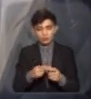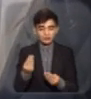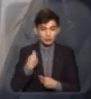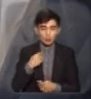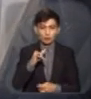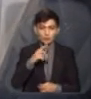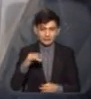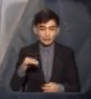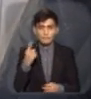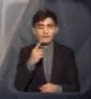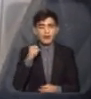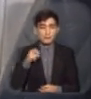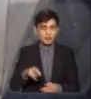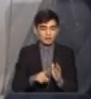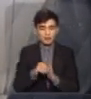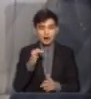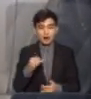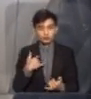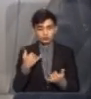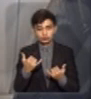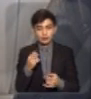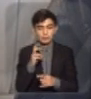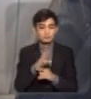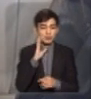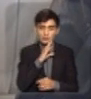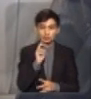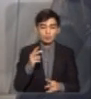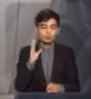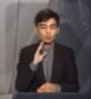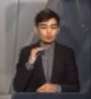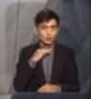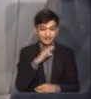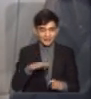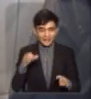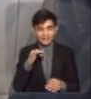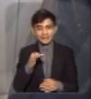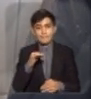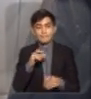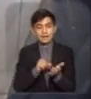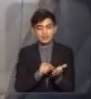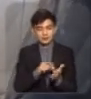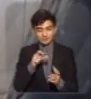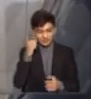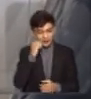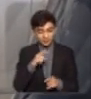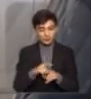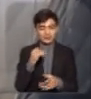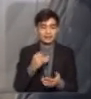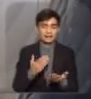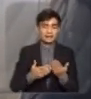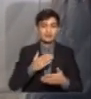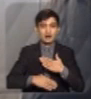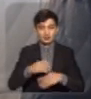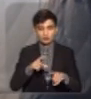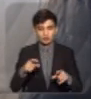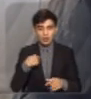она сказала, с 1 апреля. Сейчас только многодетные идут, пенсионеры и инвалиды. Я говорю, так мы же не